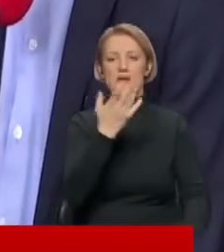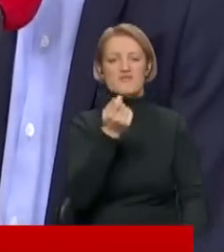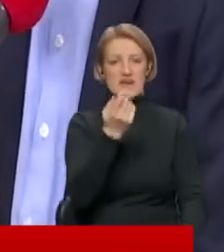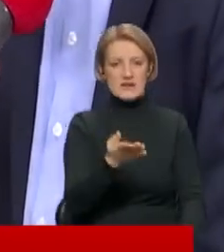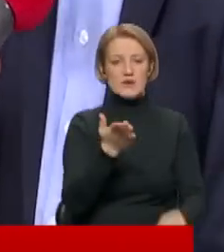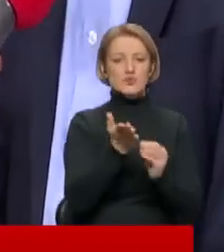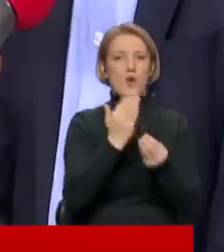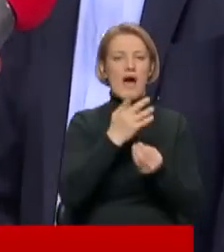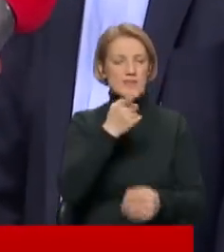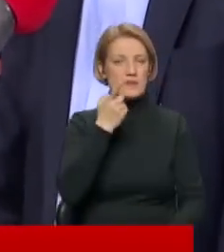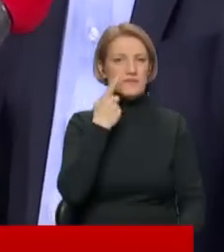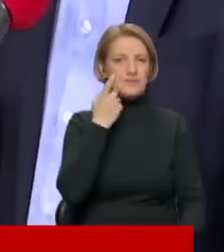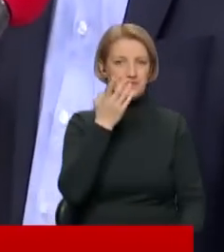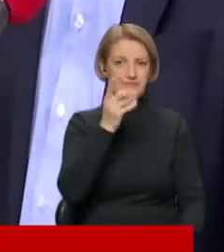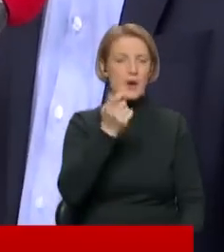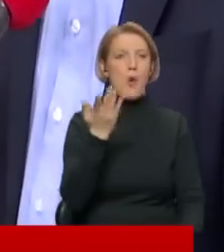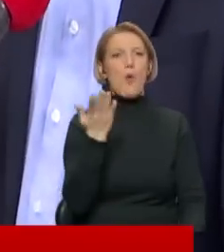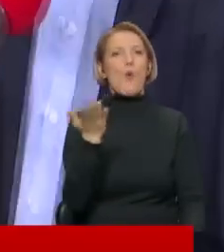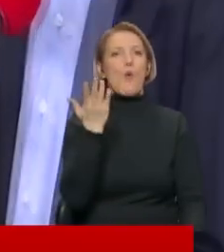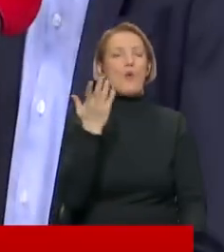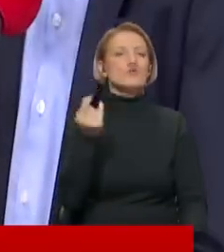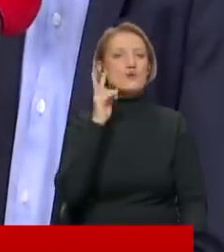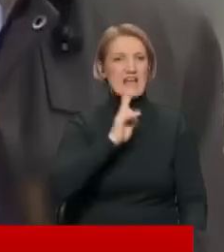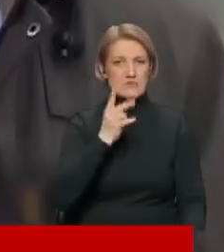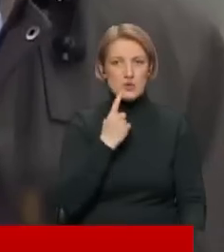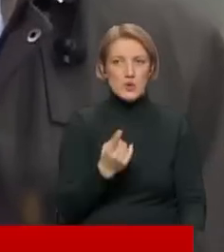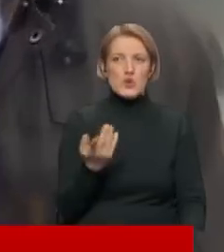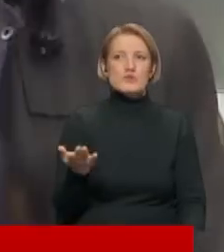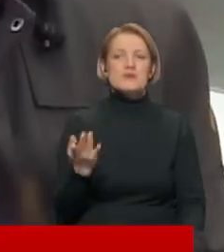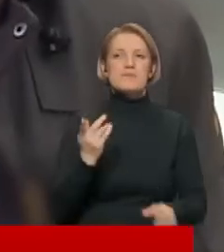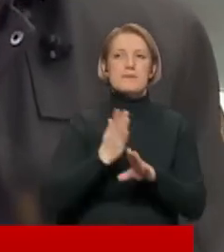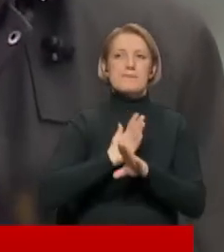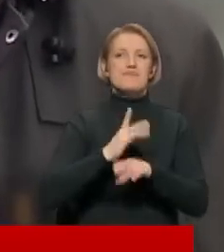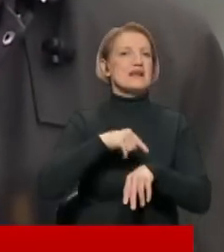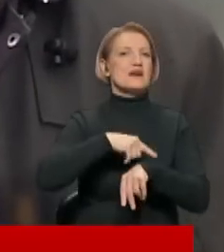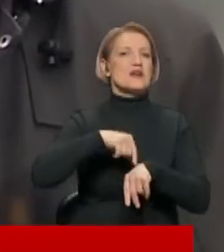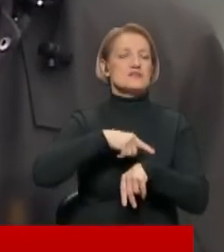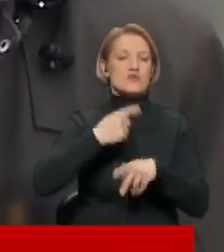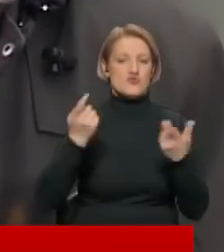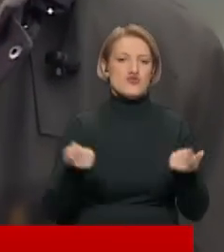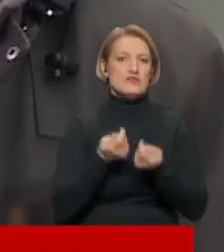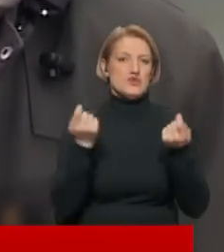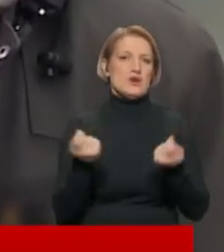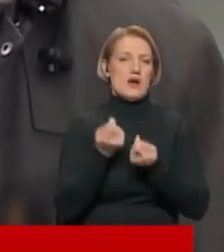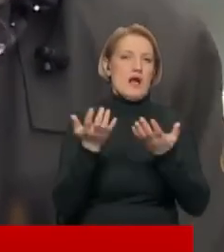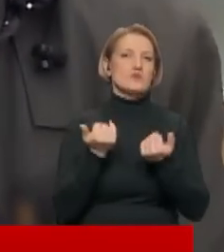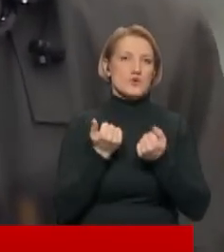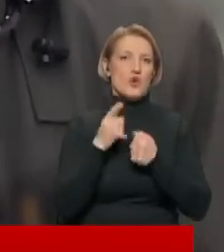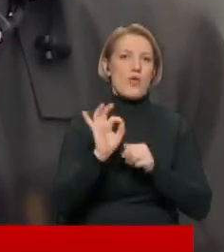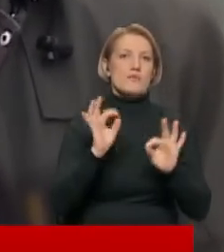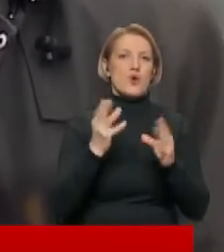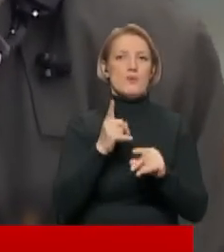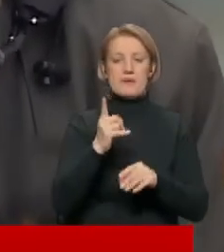fiyatının Tuana fiyatını gördüğü zaman Vay çok zenginleşmiş mi diyor bir ürünü kaç saat çalışarak alıyorsun burada önemli olan